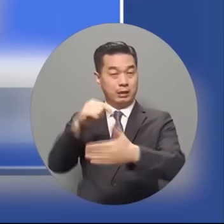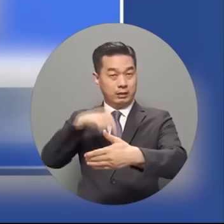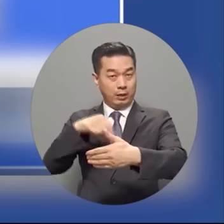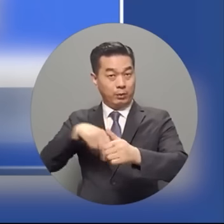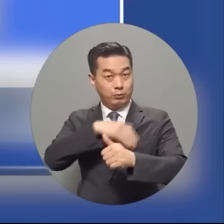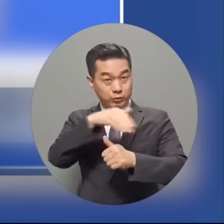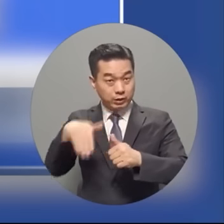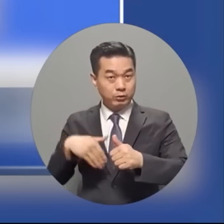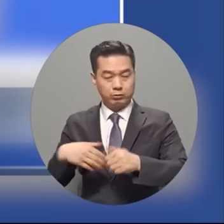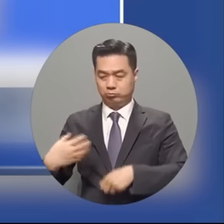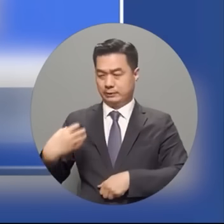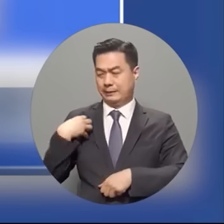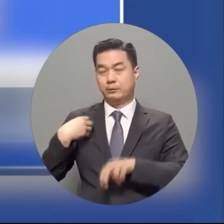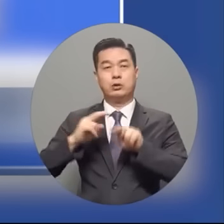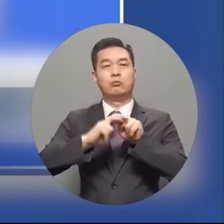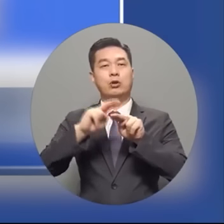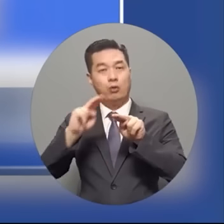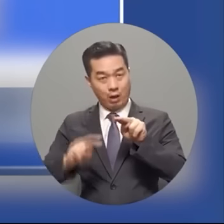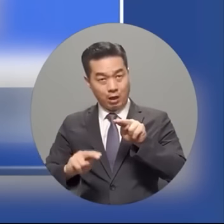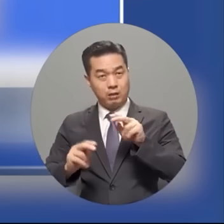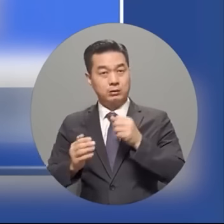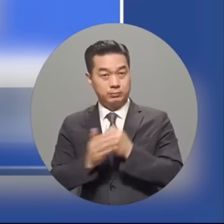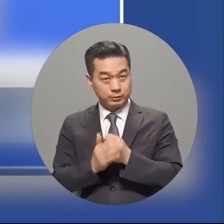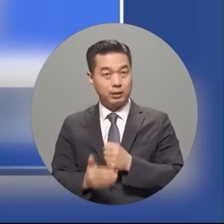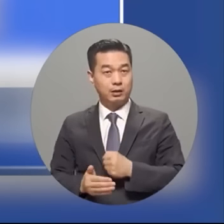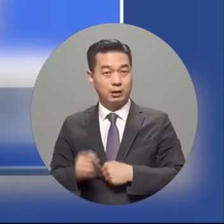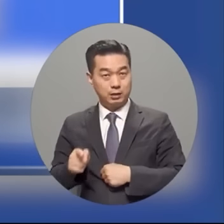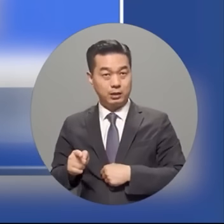책을 물 있에